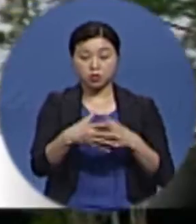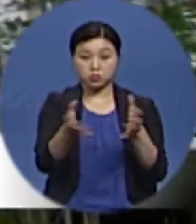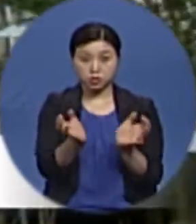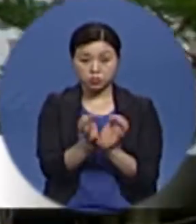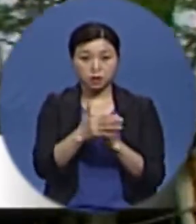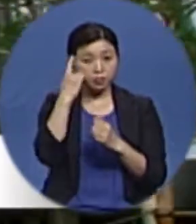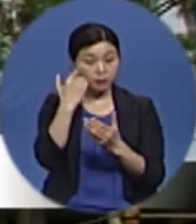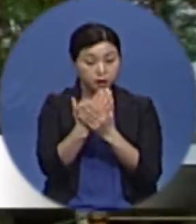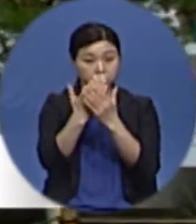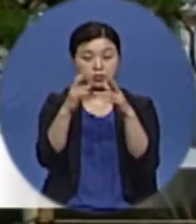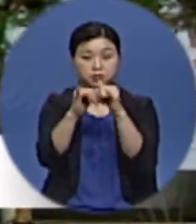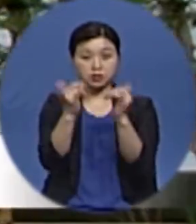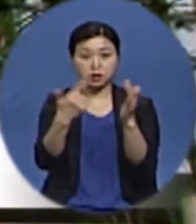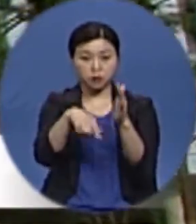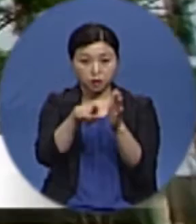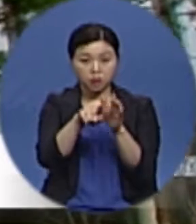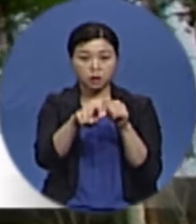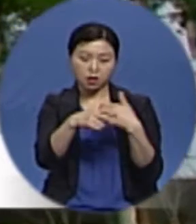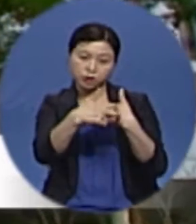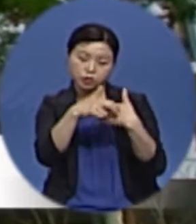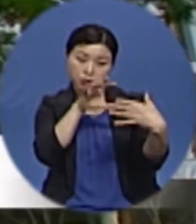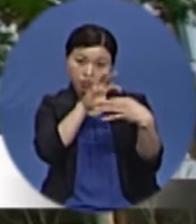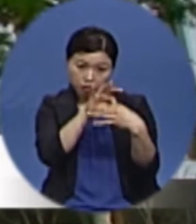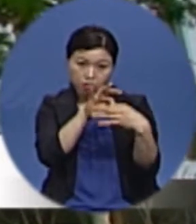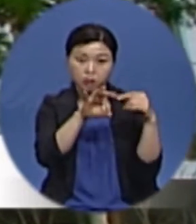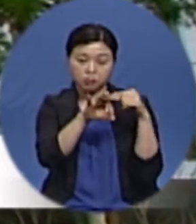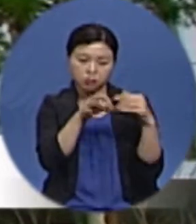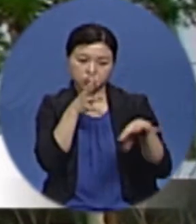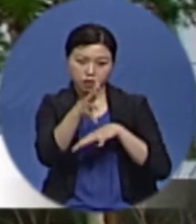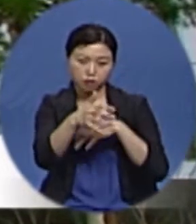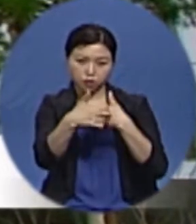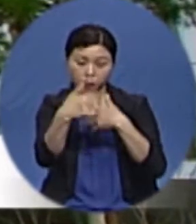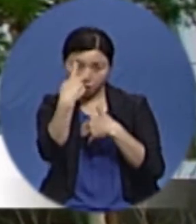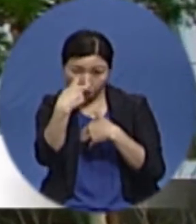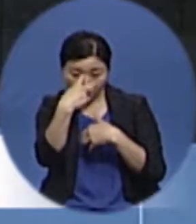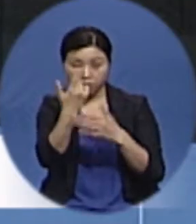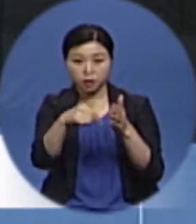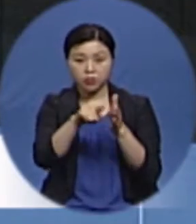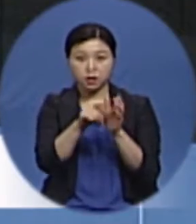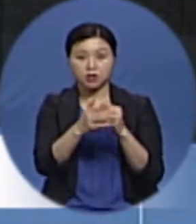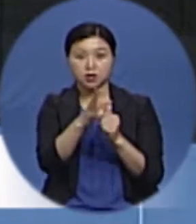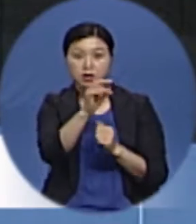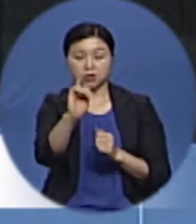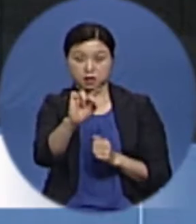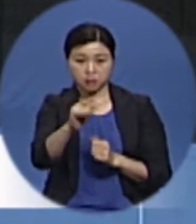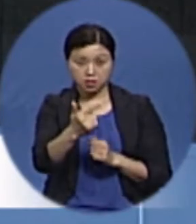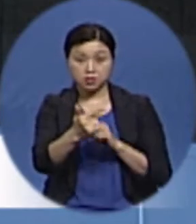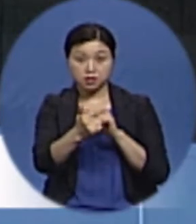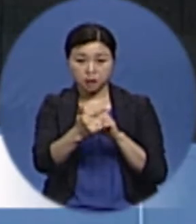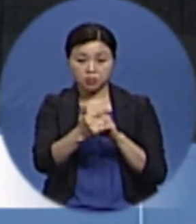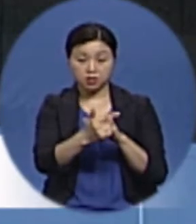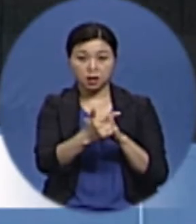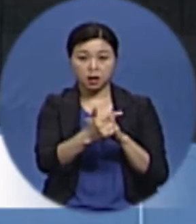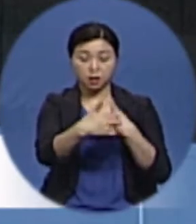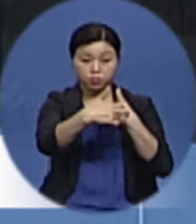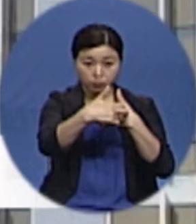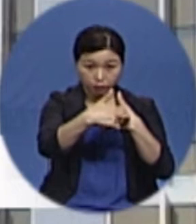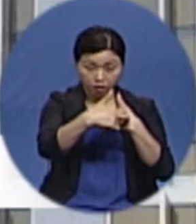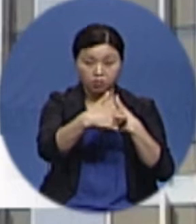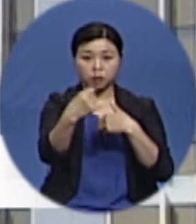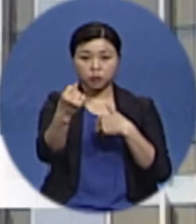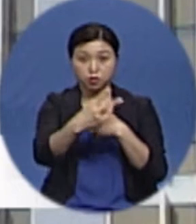보건복지부는 발달장애인을 위한 의료 접근성 제고와 전문적 치료를 위해 양산 부산대학교 병원과 한양대학교